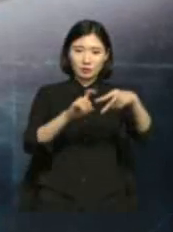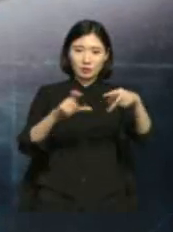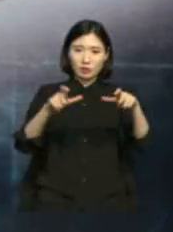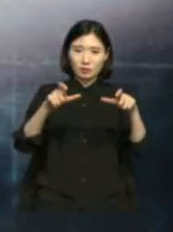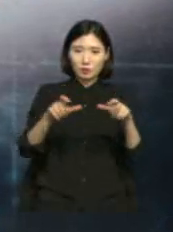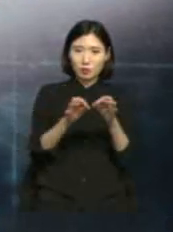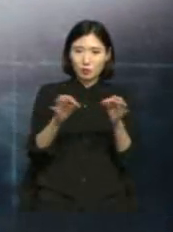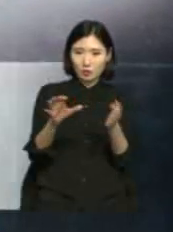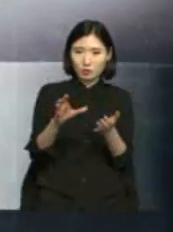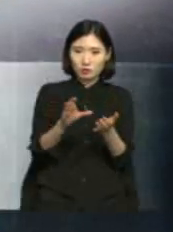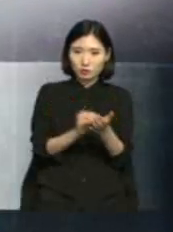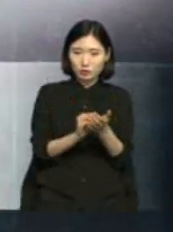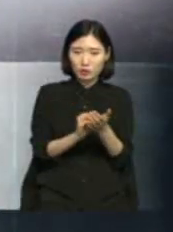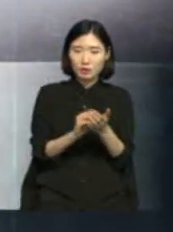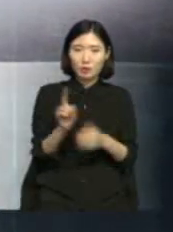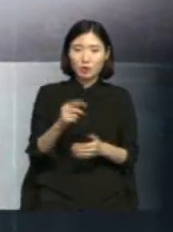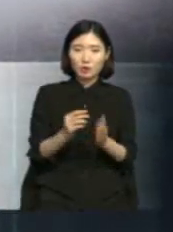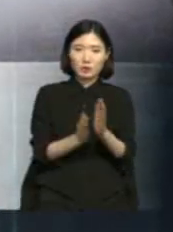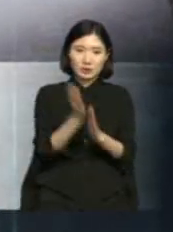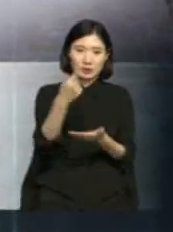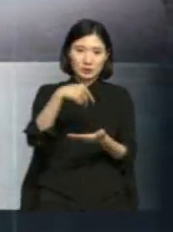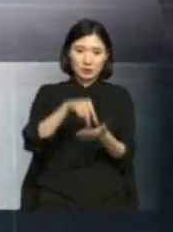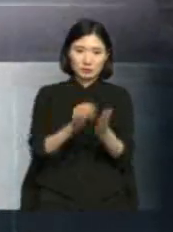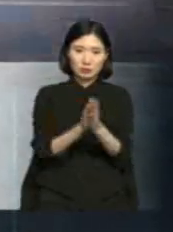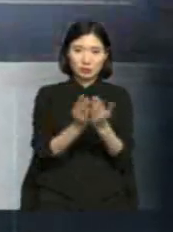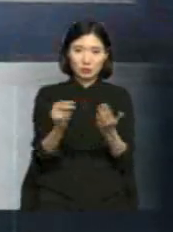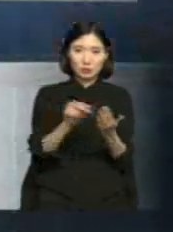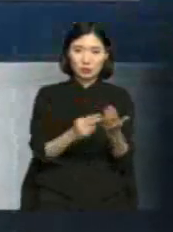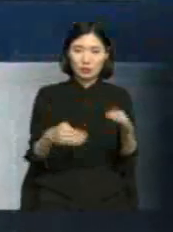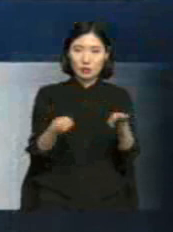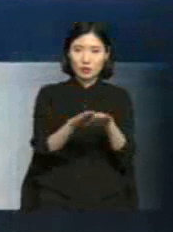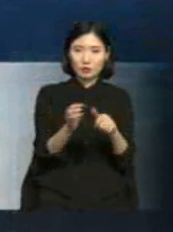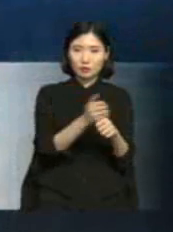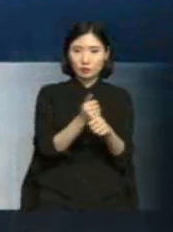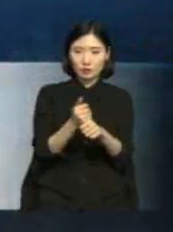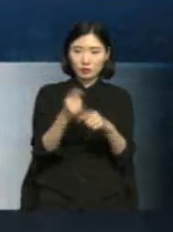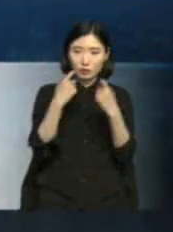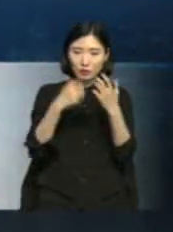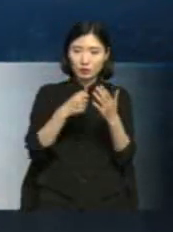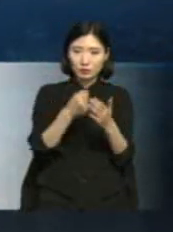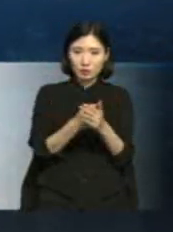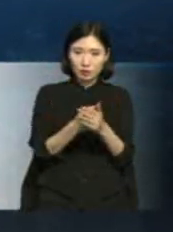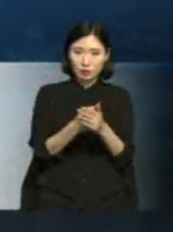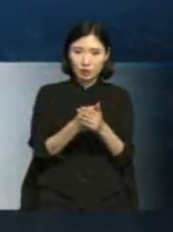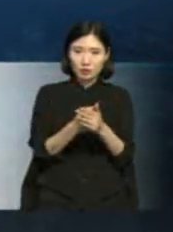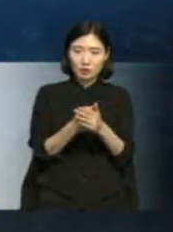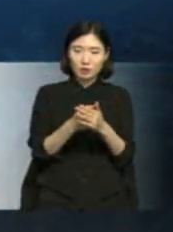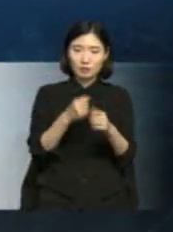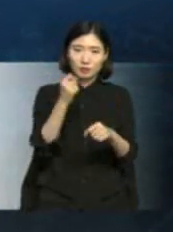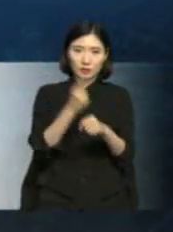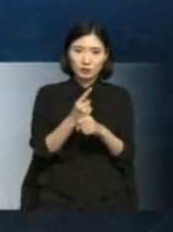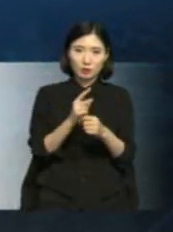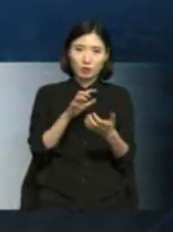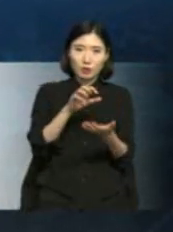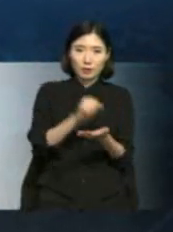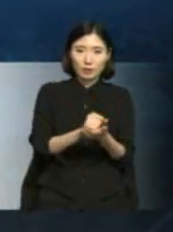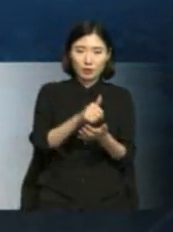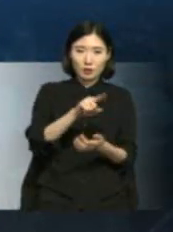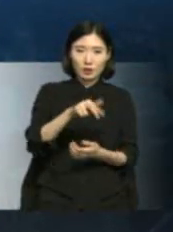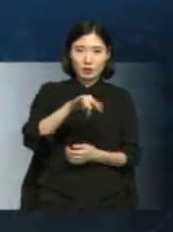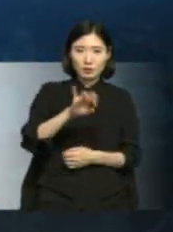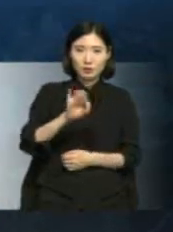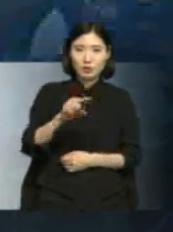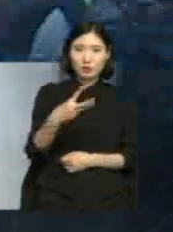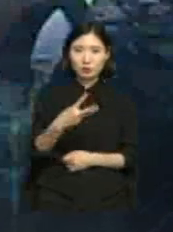서대문구의 숙원 사업 중 하나인 시립 도서관 유치가 확정됐습니다. 이미 도서관 부지를 확보한 가재울 뉴타운에 들어설